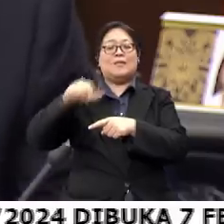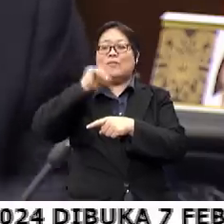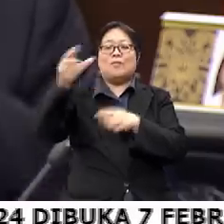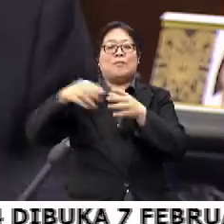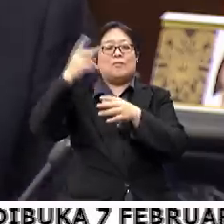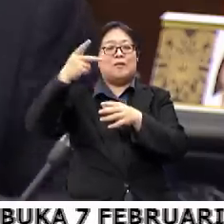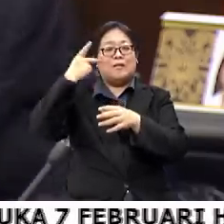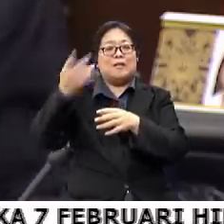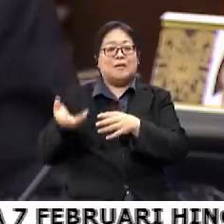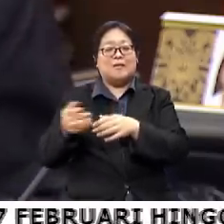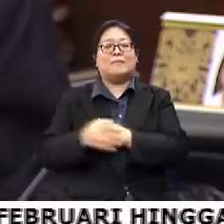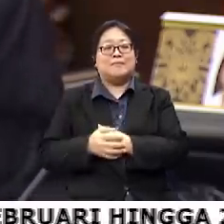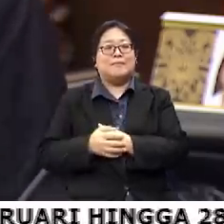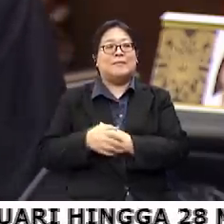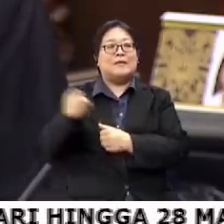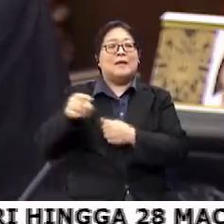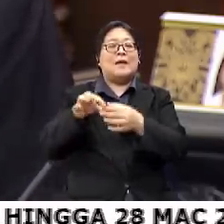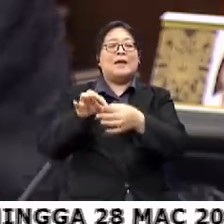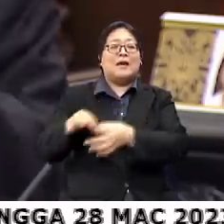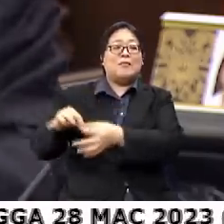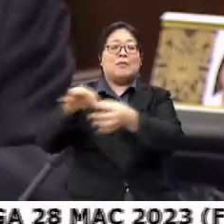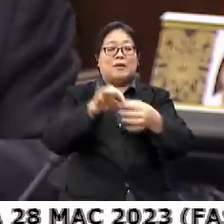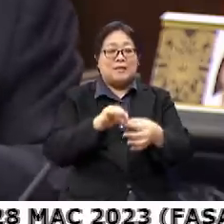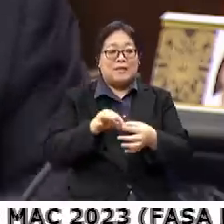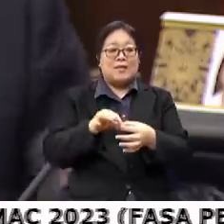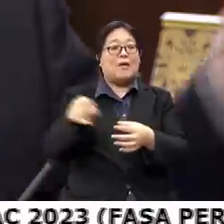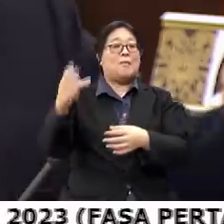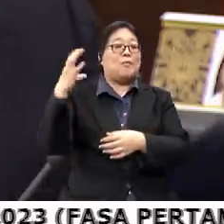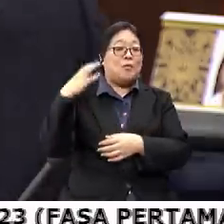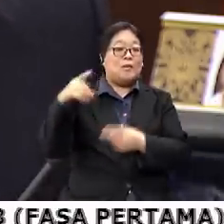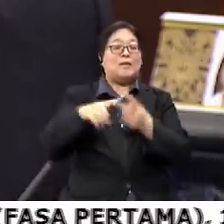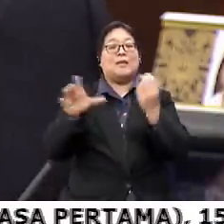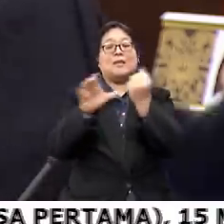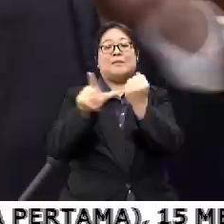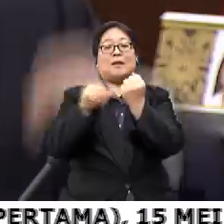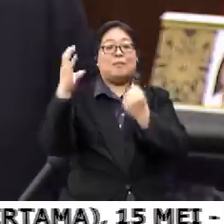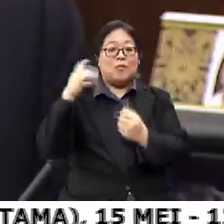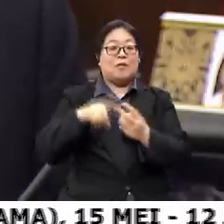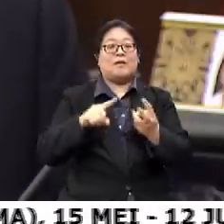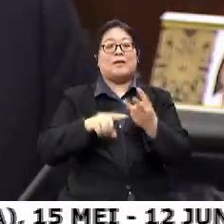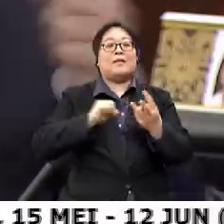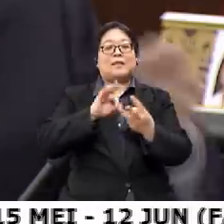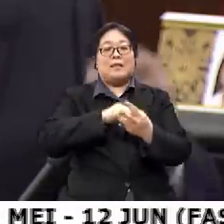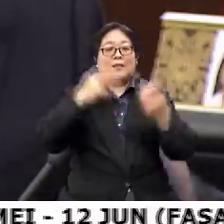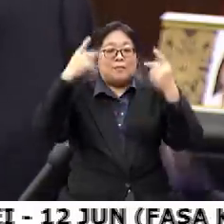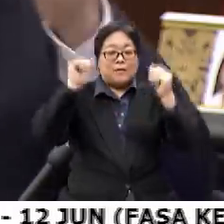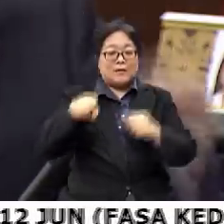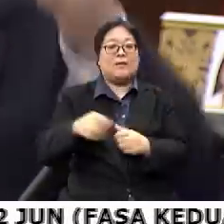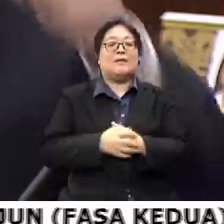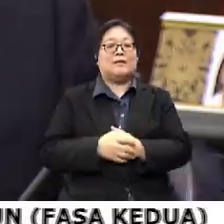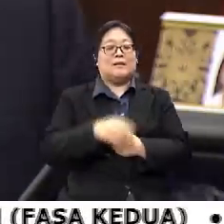party like Bersatu dan UMNO. Dia gabungan parti. Dia pengerusi, timbalan pengerusi, staff presiden. Timbalan